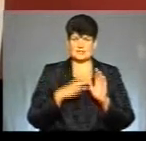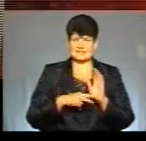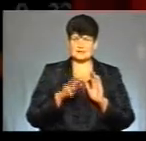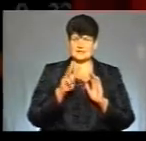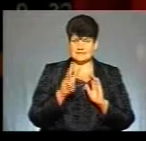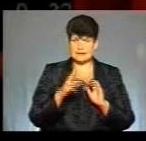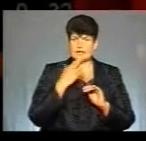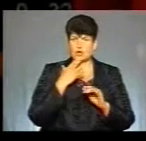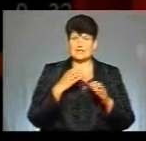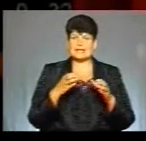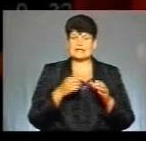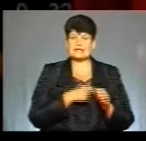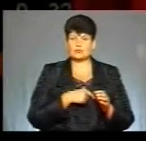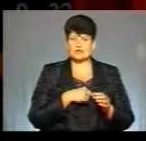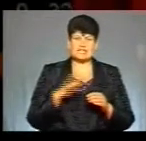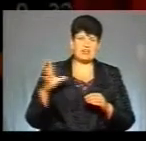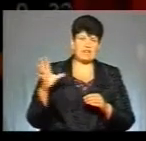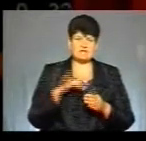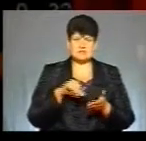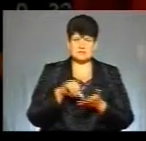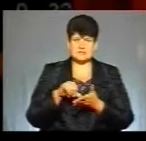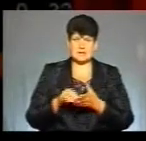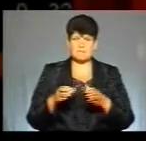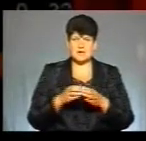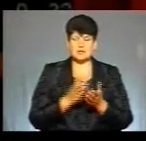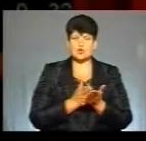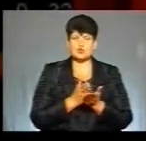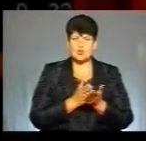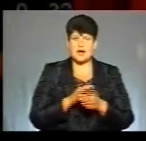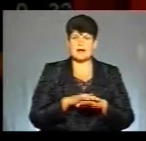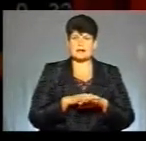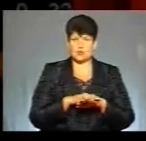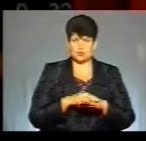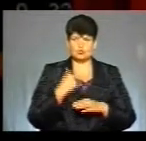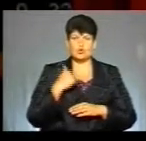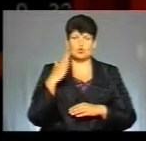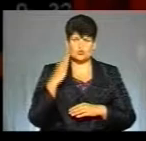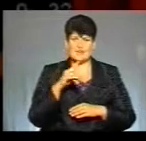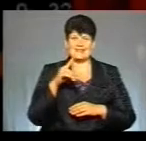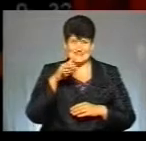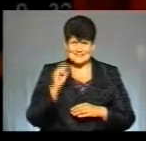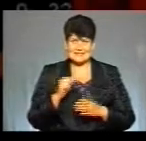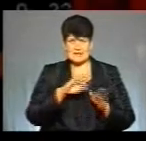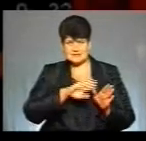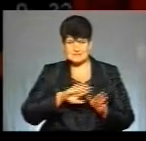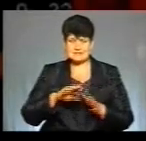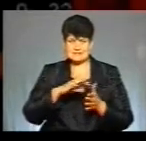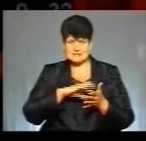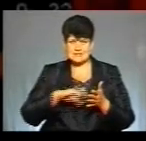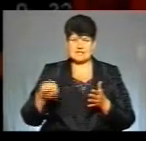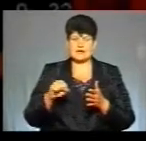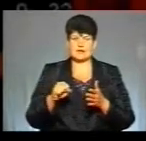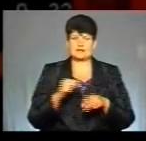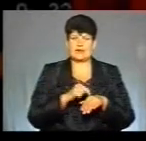373 народних депутатів всі представники партії «Слуга народу» проголосували за зняття недоторканності,